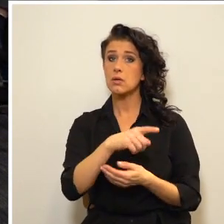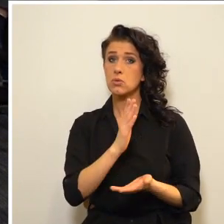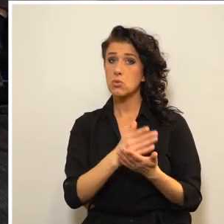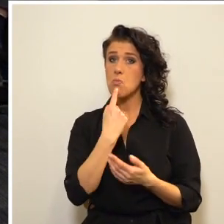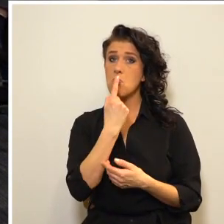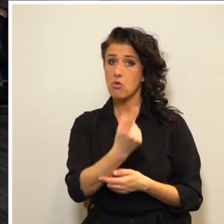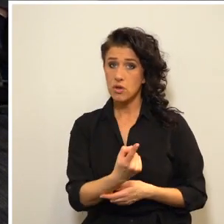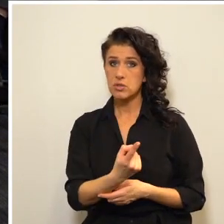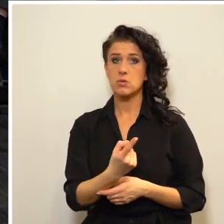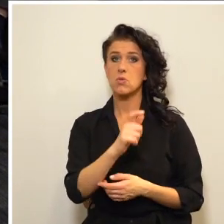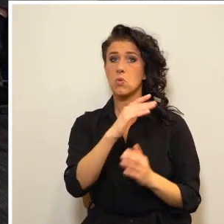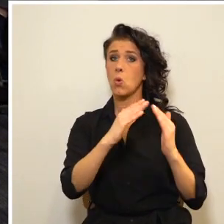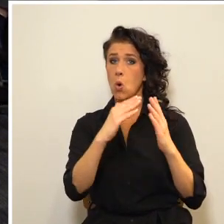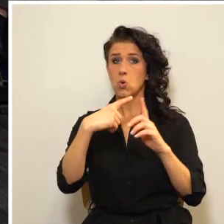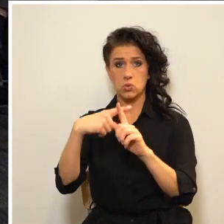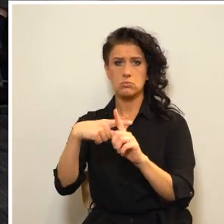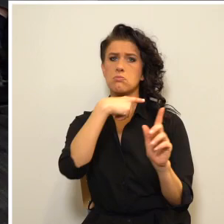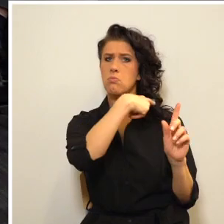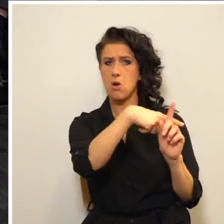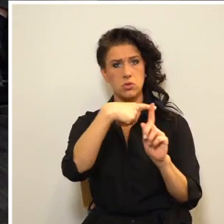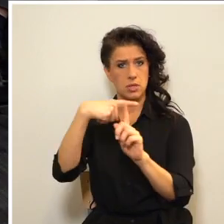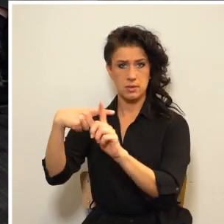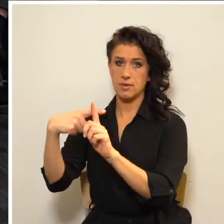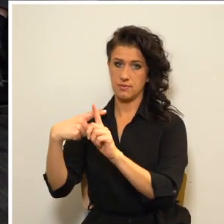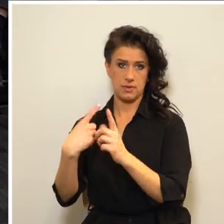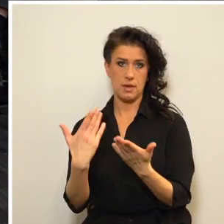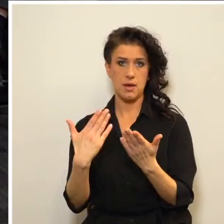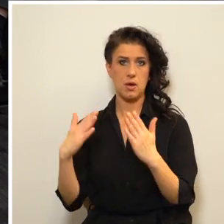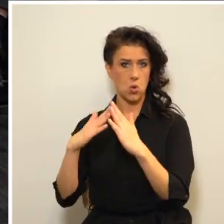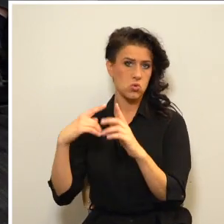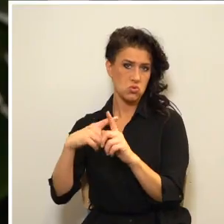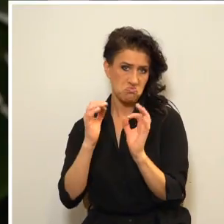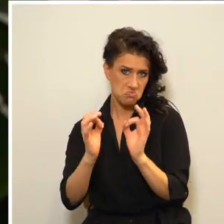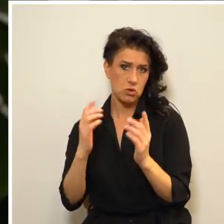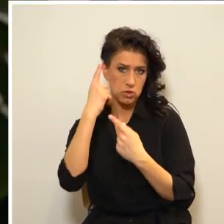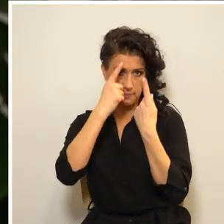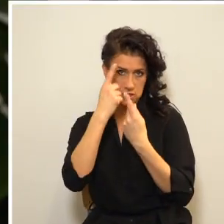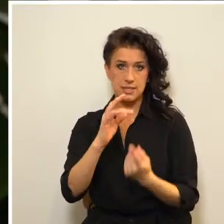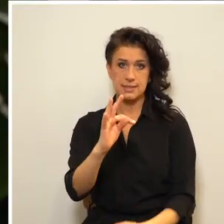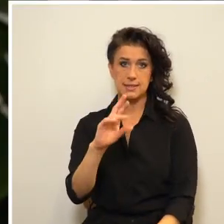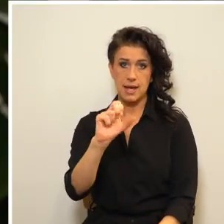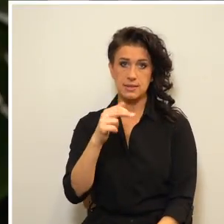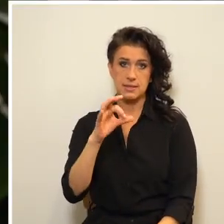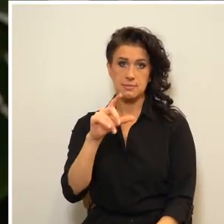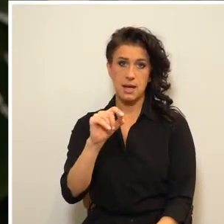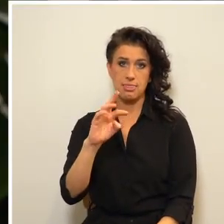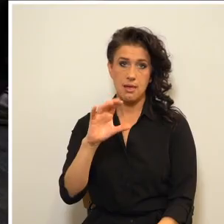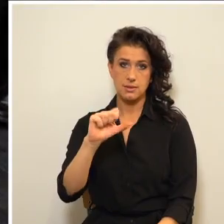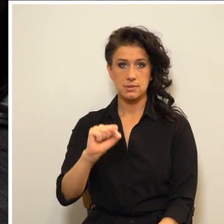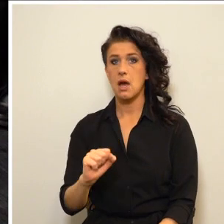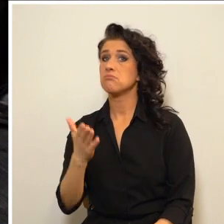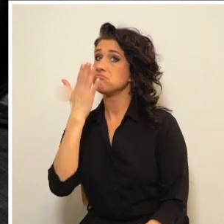Kościół ma jednoznacznie pozytywny stosunek do transplantacji jak jest jak jest w rzeczywistości